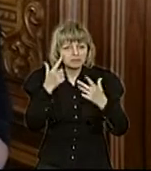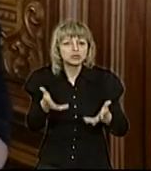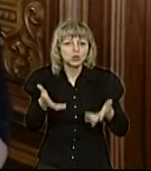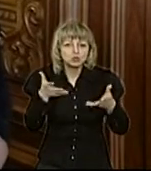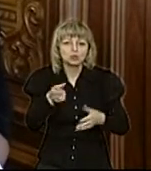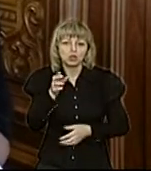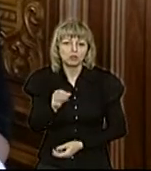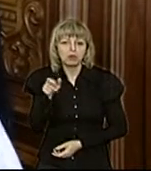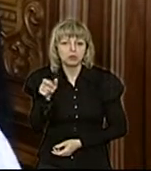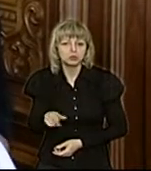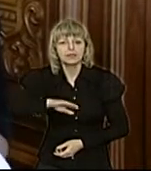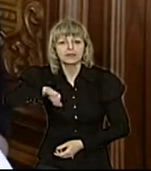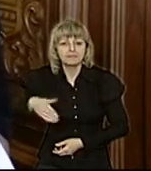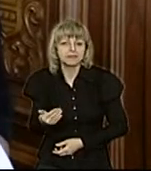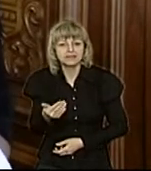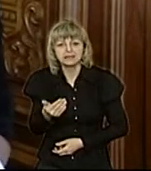що людина після